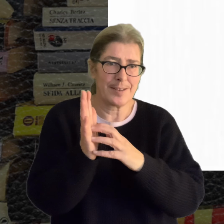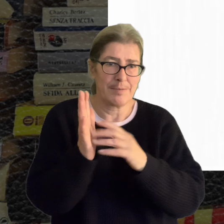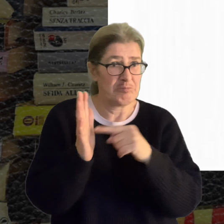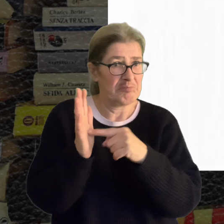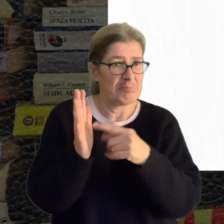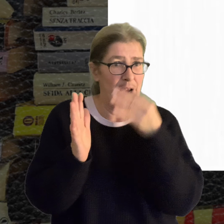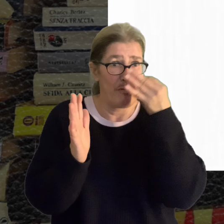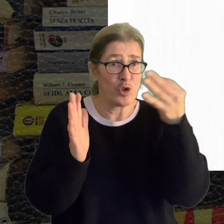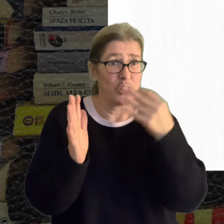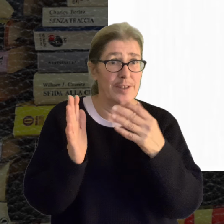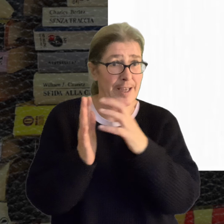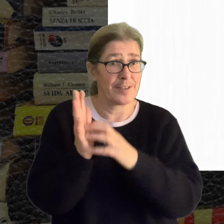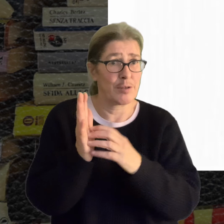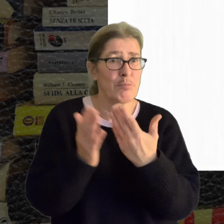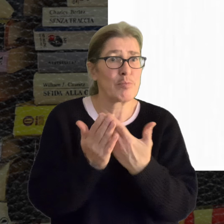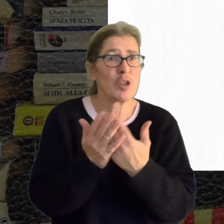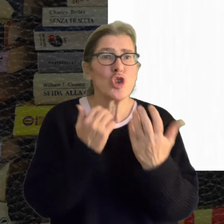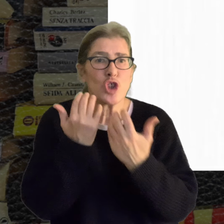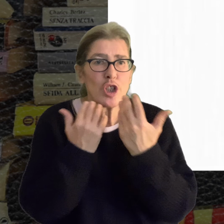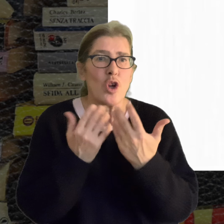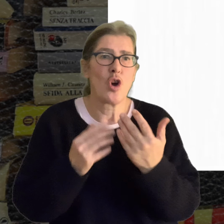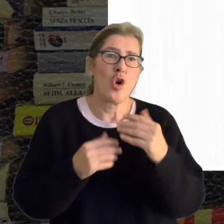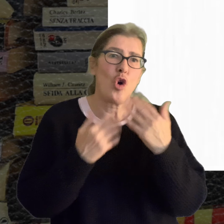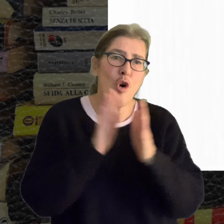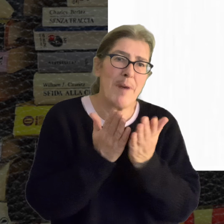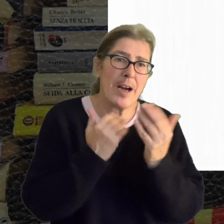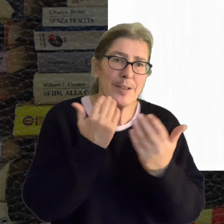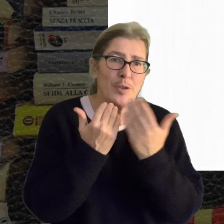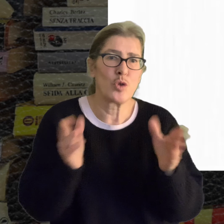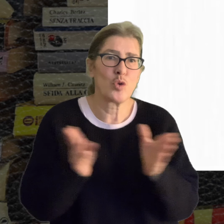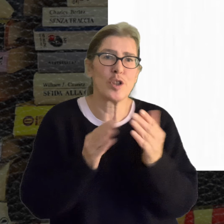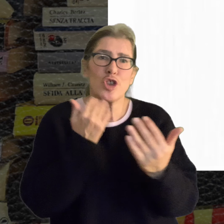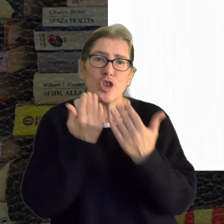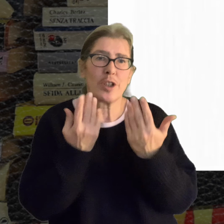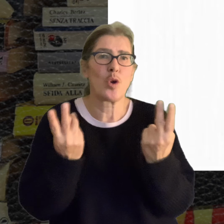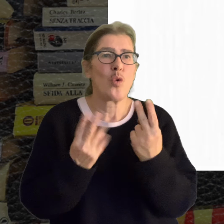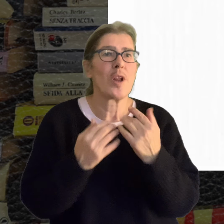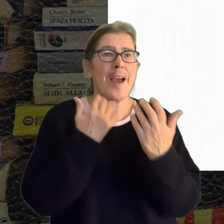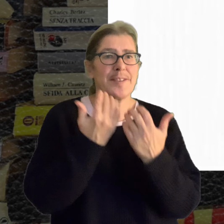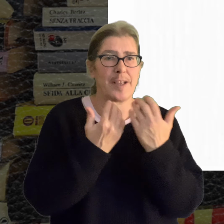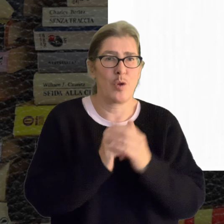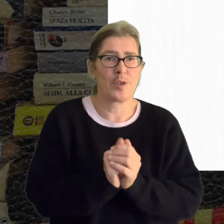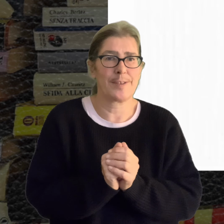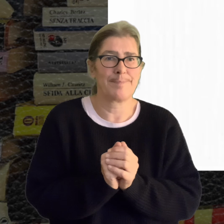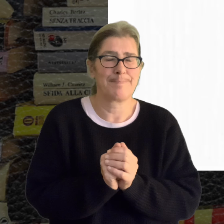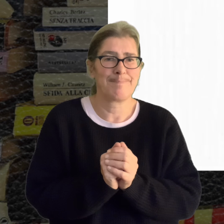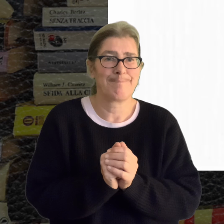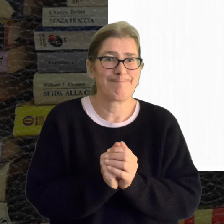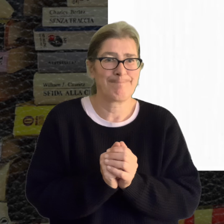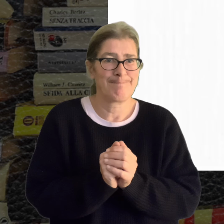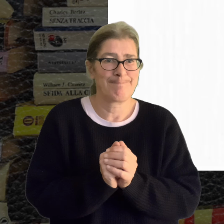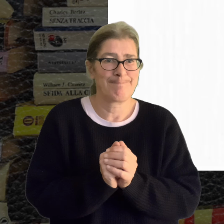also z.B eine Geschichte oder einen Roman oder eine Kurzgeschichte oder eine Erzählung und es geht heute darum